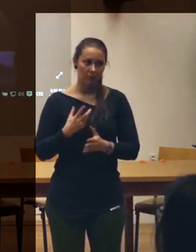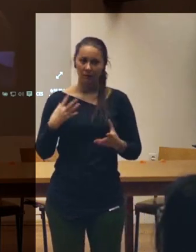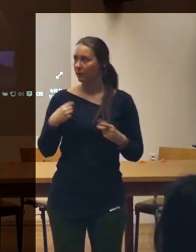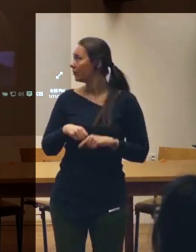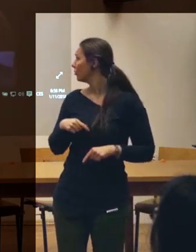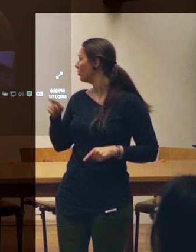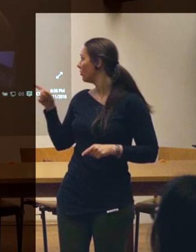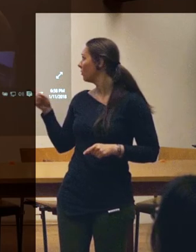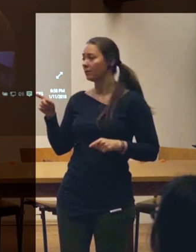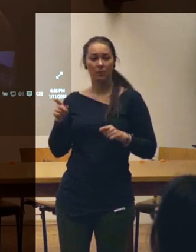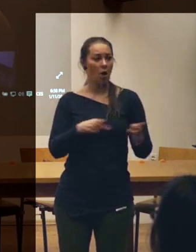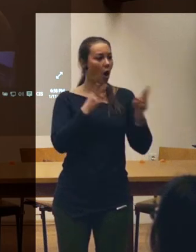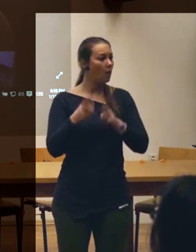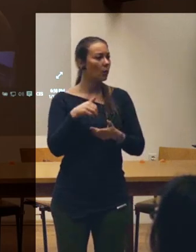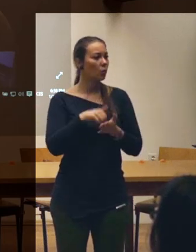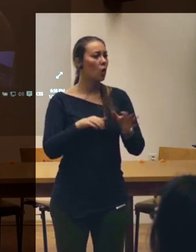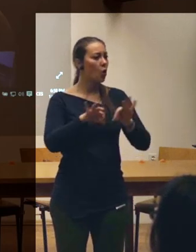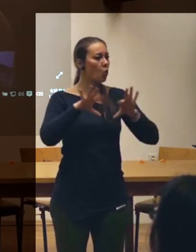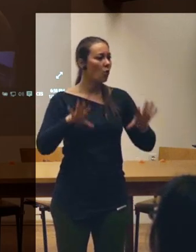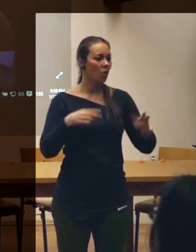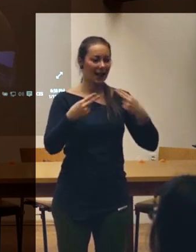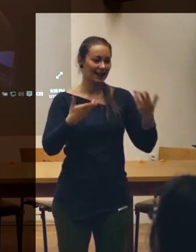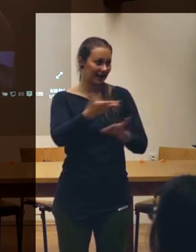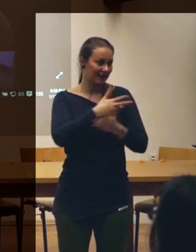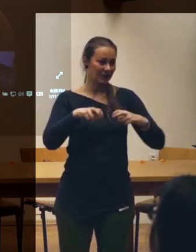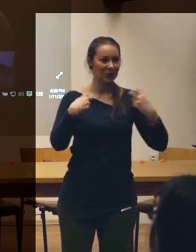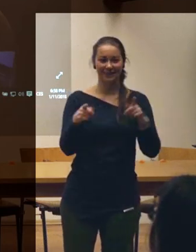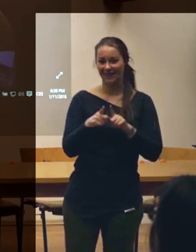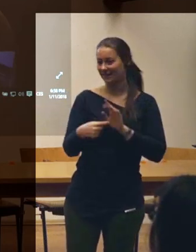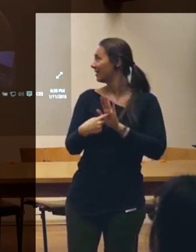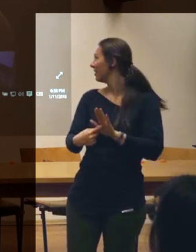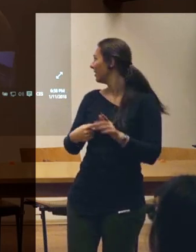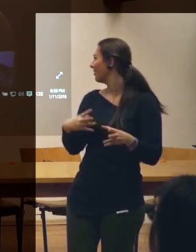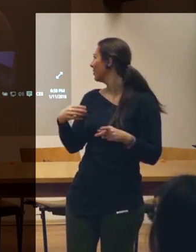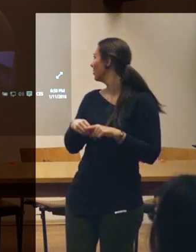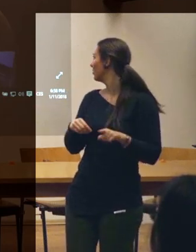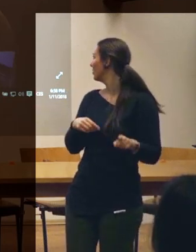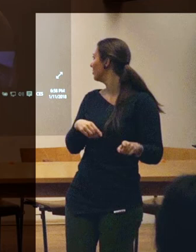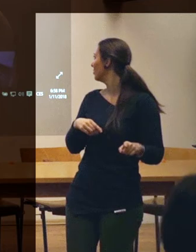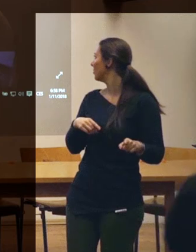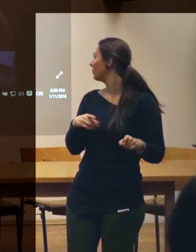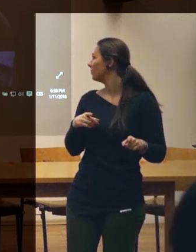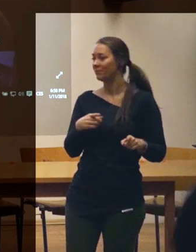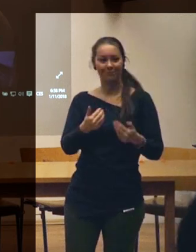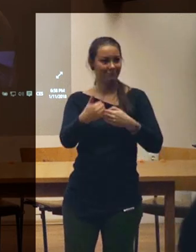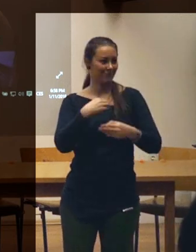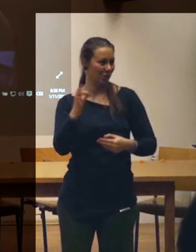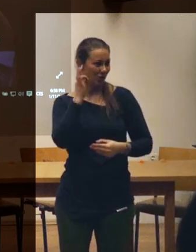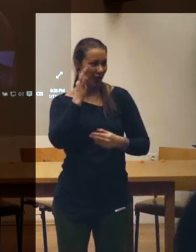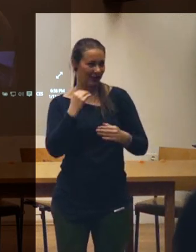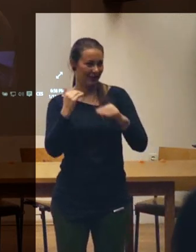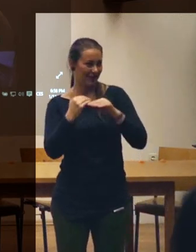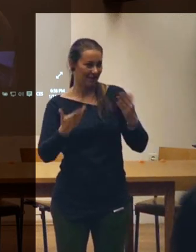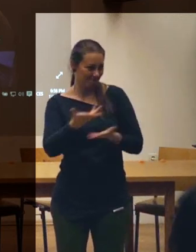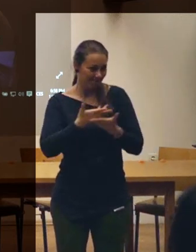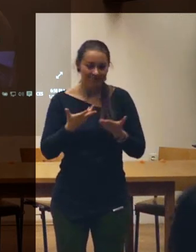Toto je úvodná diskusia, tým som chcela povedať, že to bol prístup na tehotným ženám. Nie, ale toto je vlastne úvodná diskusia, ktorá sa tomu zdraviu venovala,